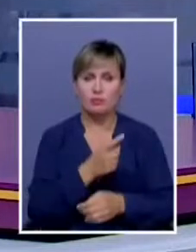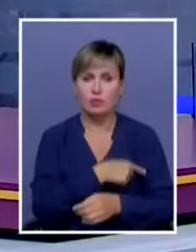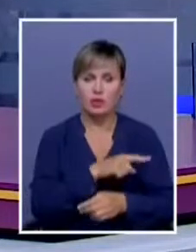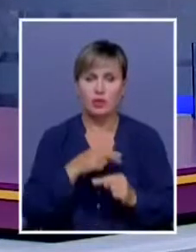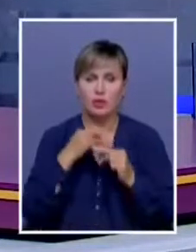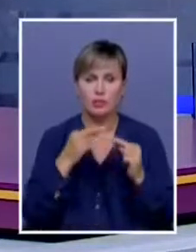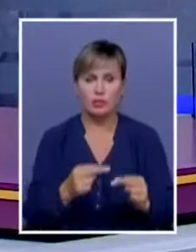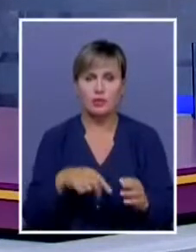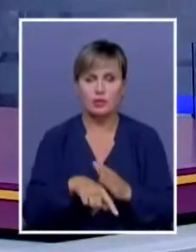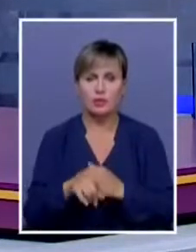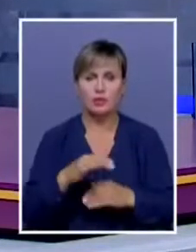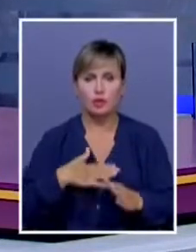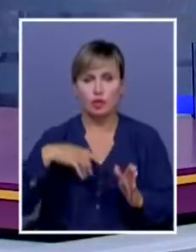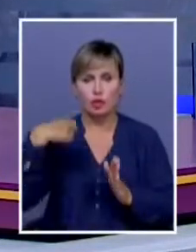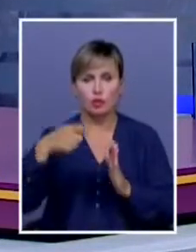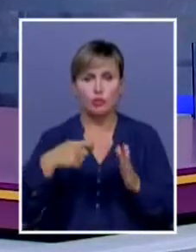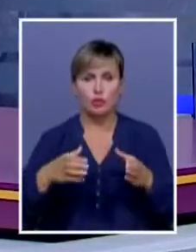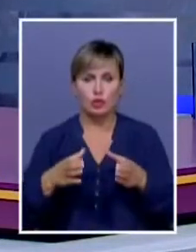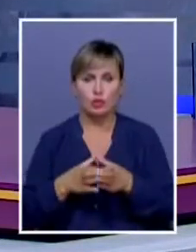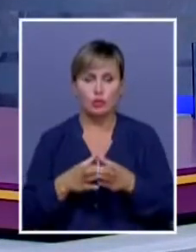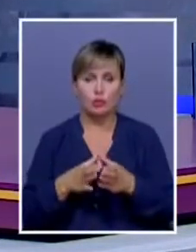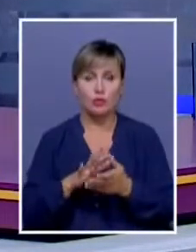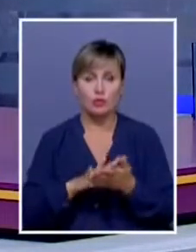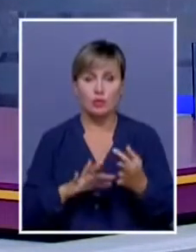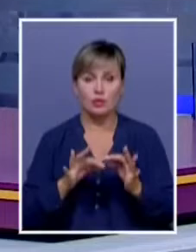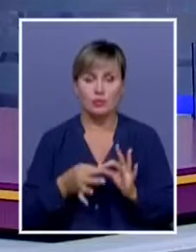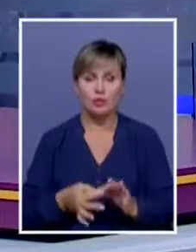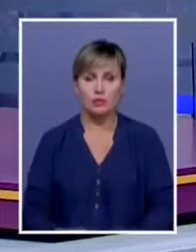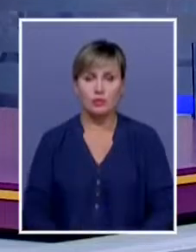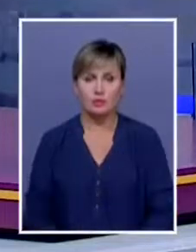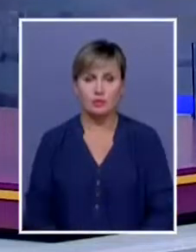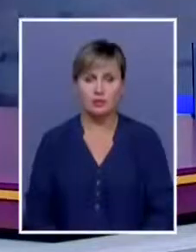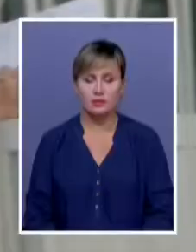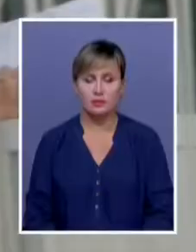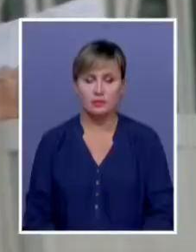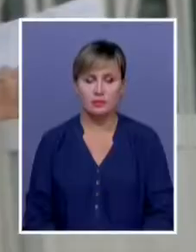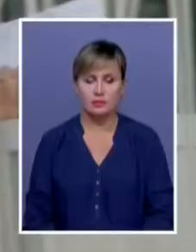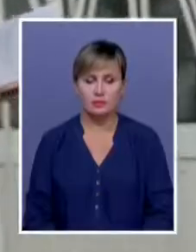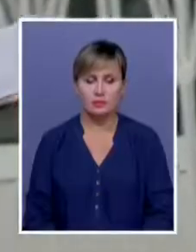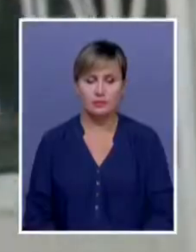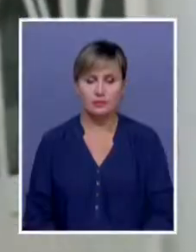города отправилась и наша съемочная группа. Репортаж Айданы Нураш.